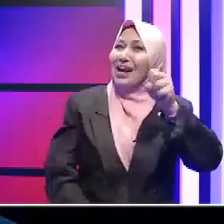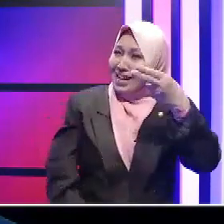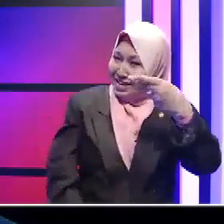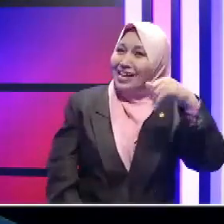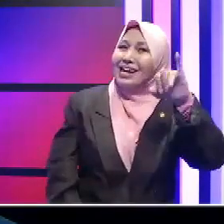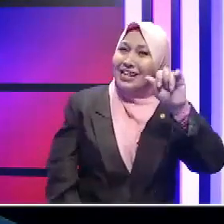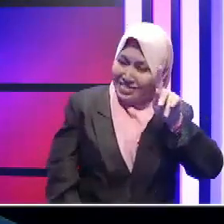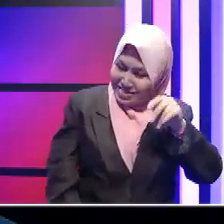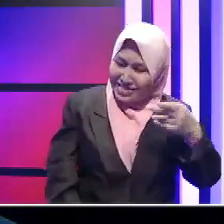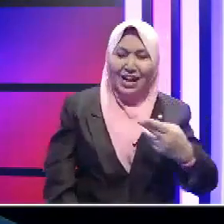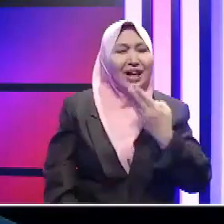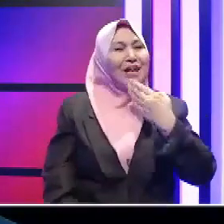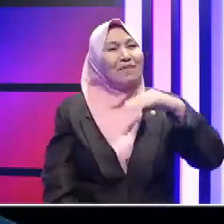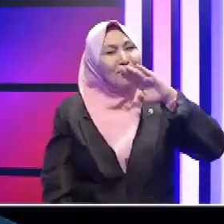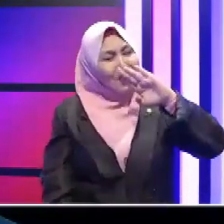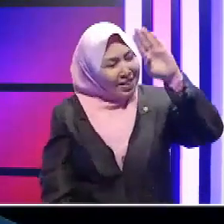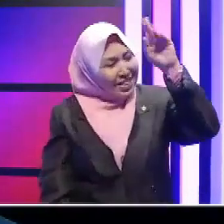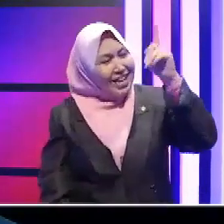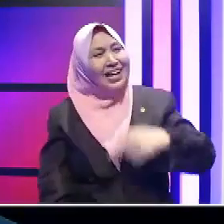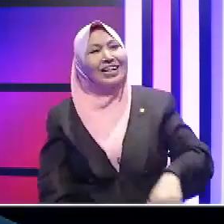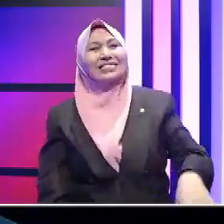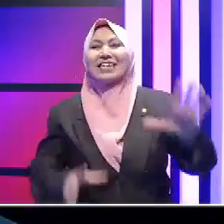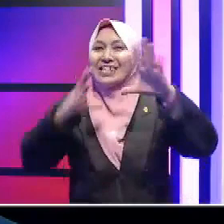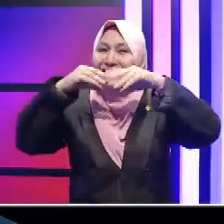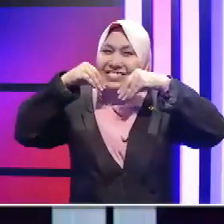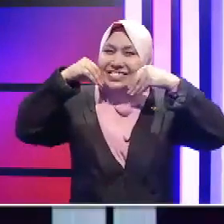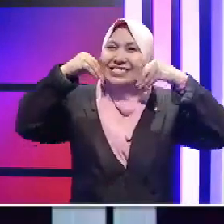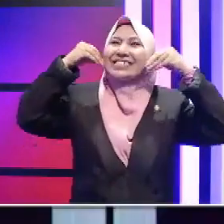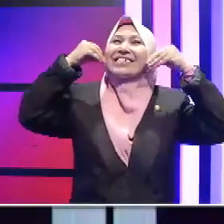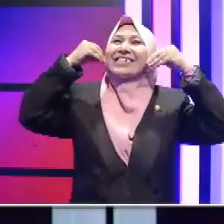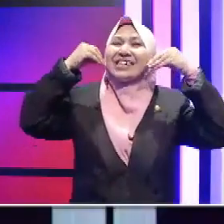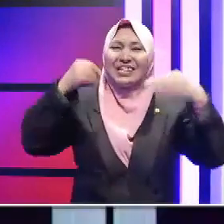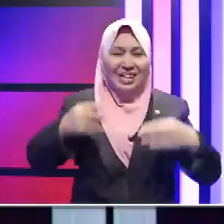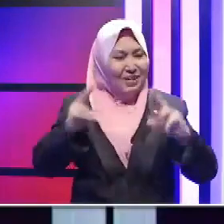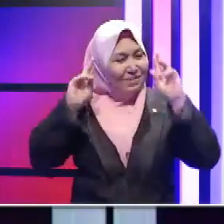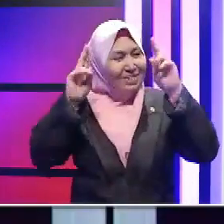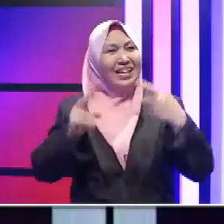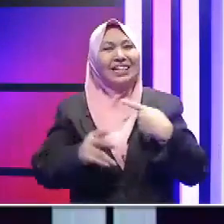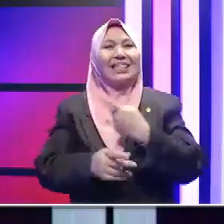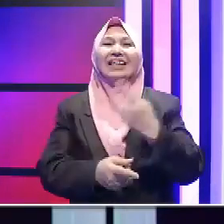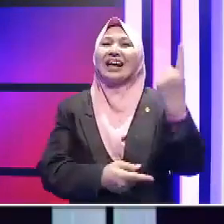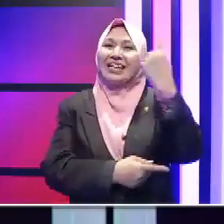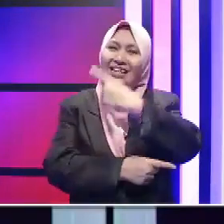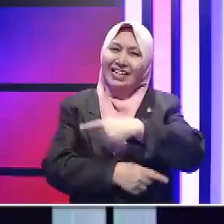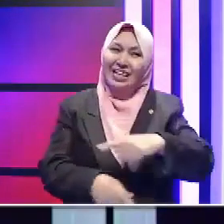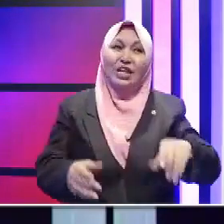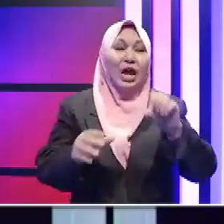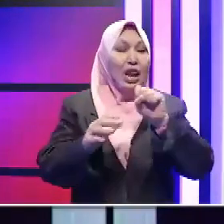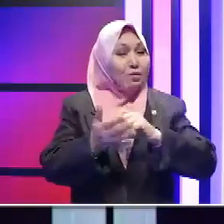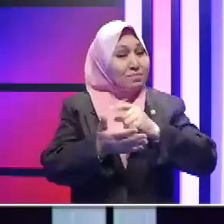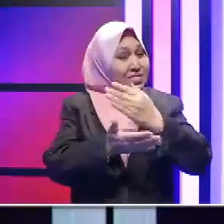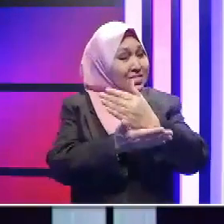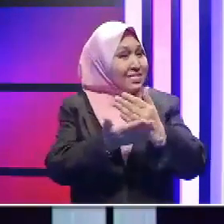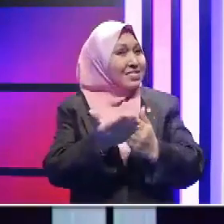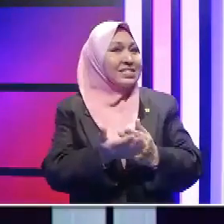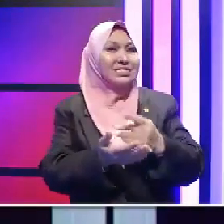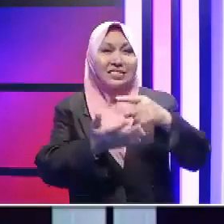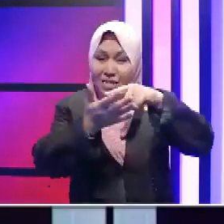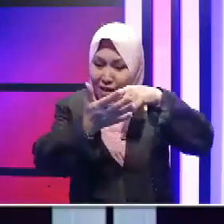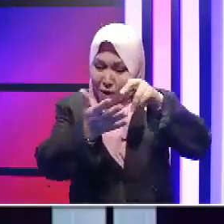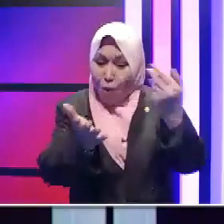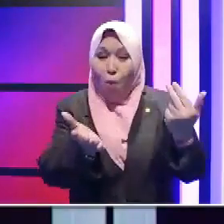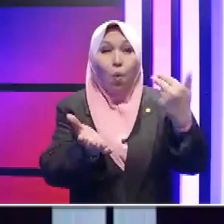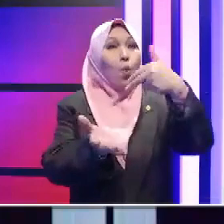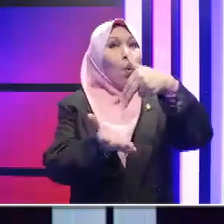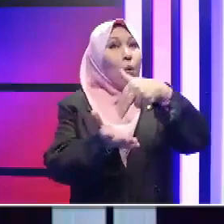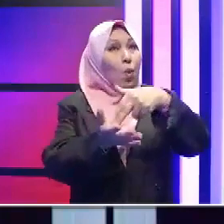Alhamdulillah sehat Masya Allah ciri Ustaz pada hari ini dan seperti biasa dalam sesi ulang kajikita akan aduk